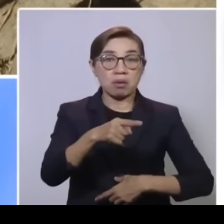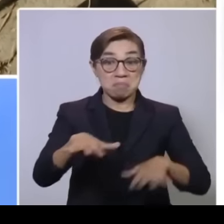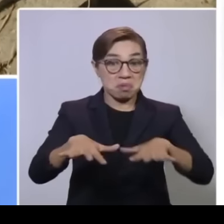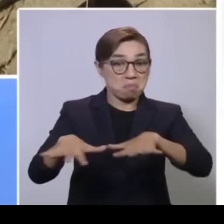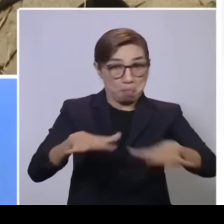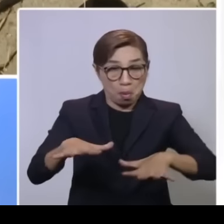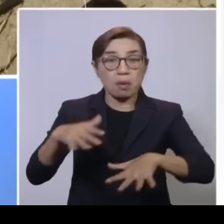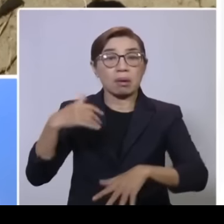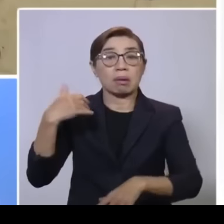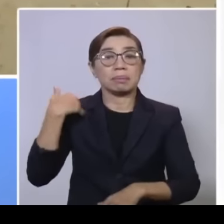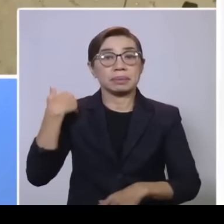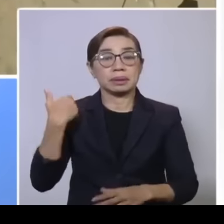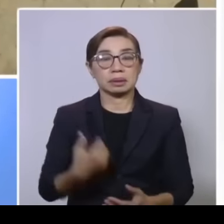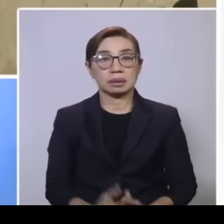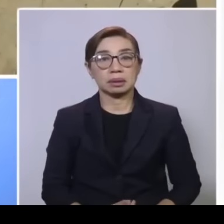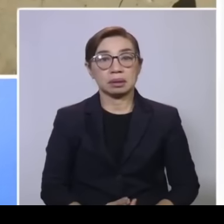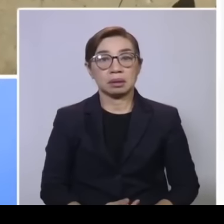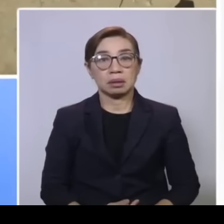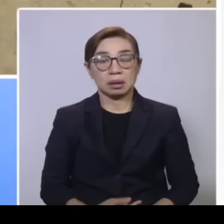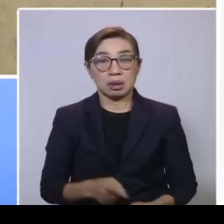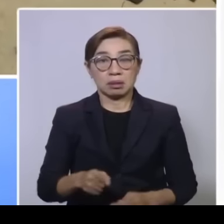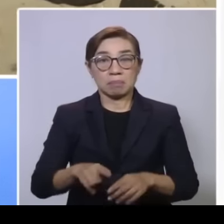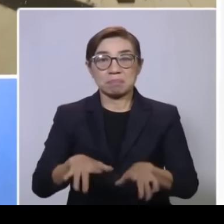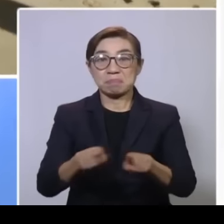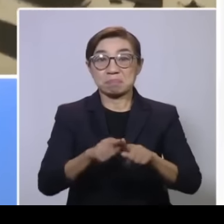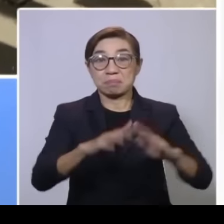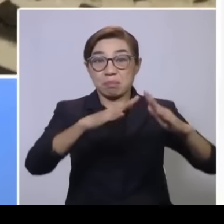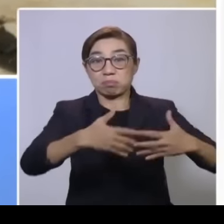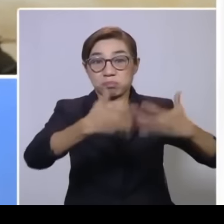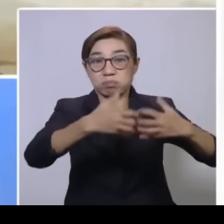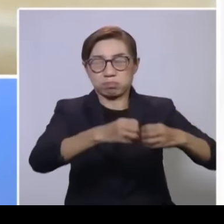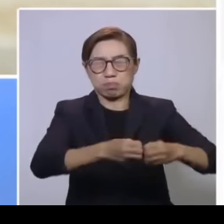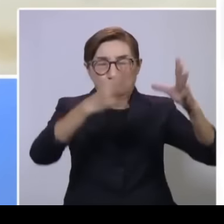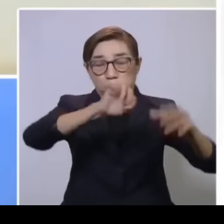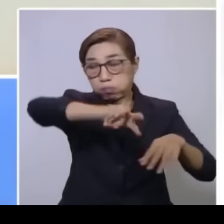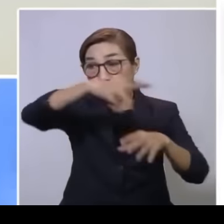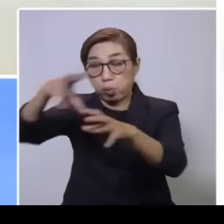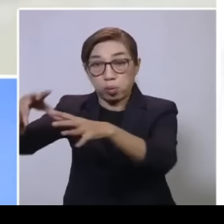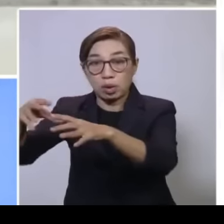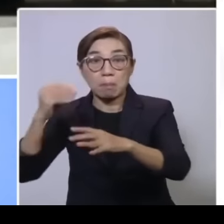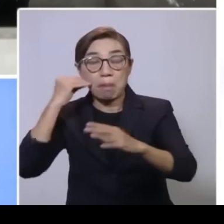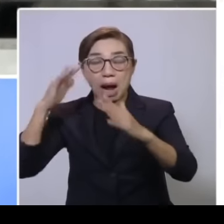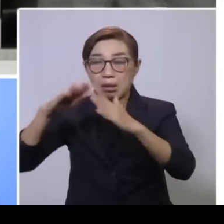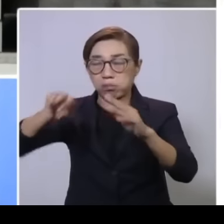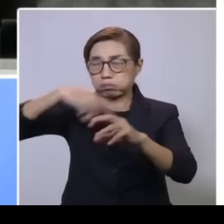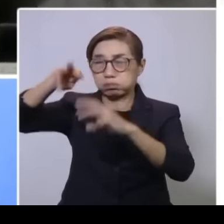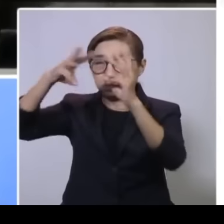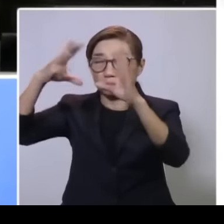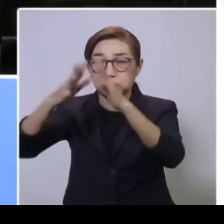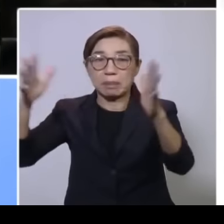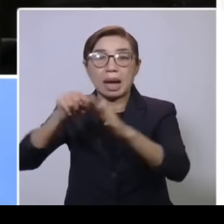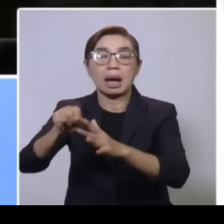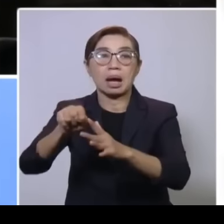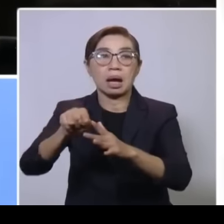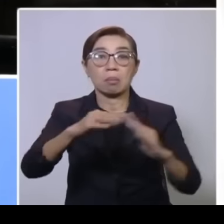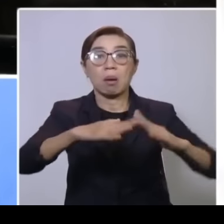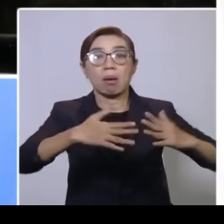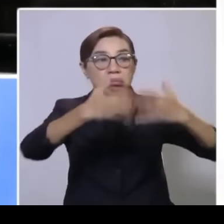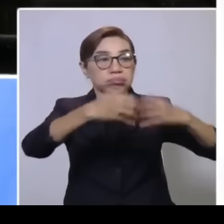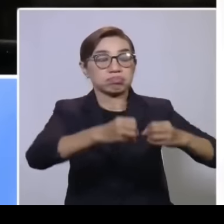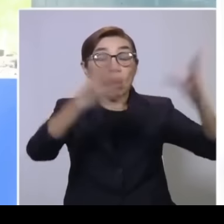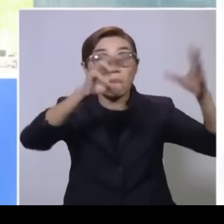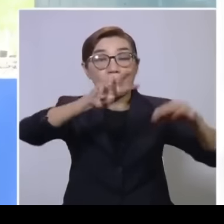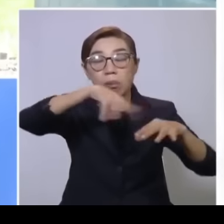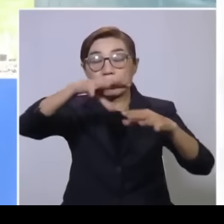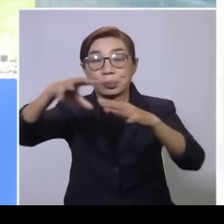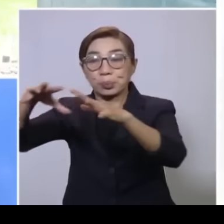ลยค่ะใช่แล้วฝุ่นก็คือมาเป็นลูกเลยค่ะพี่บ้านเราฟุ้งไปหมดเลย อ๋อก็ฝุ่นก็ฟุ้งเต็มบ้านไปหมดเ